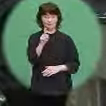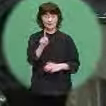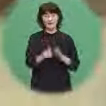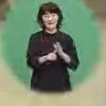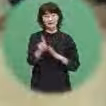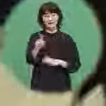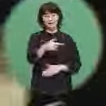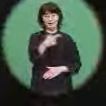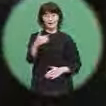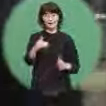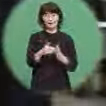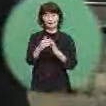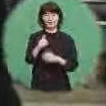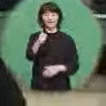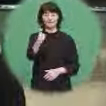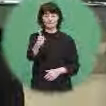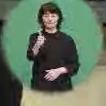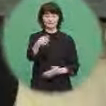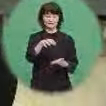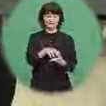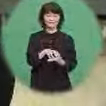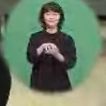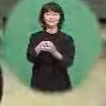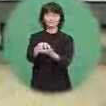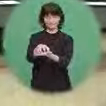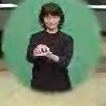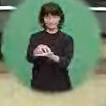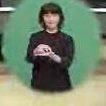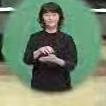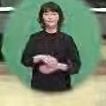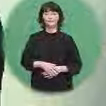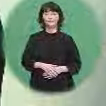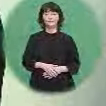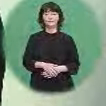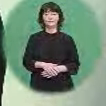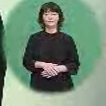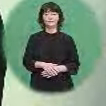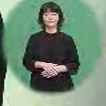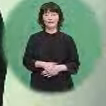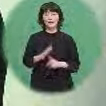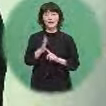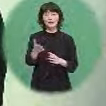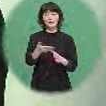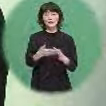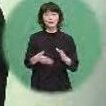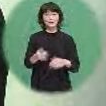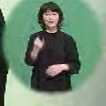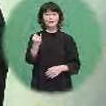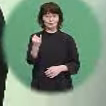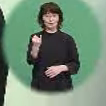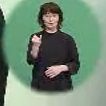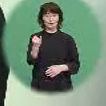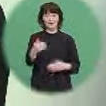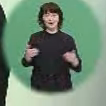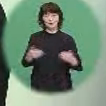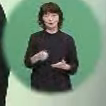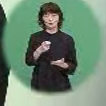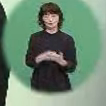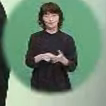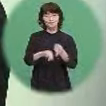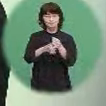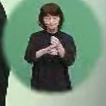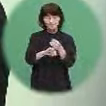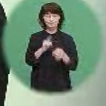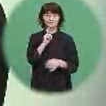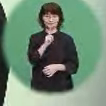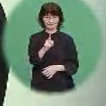後大竹神田さんに事例が手渡されました沼さんが含の先制